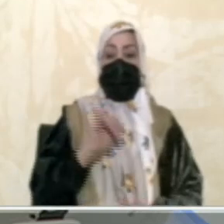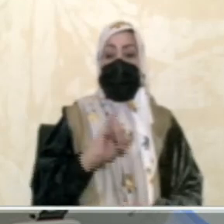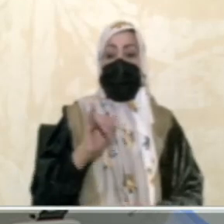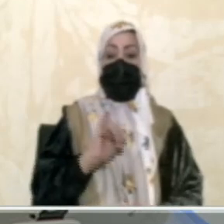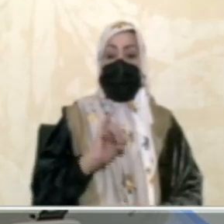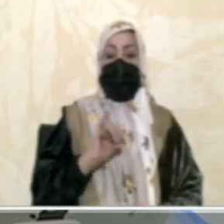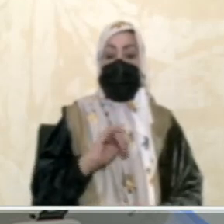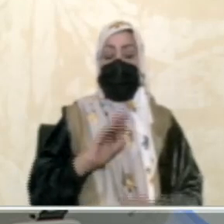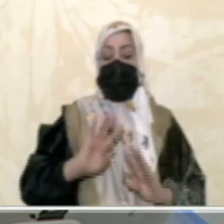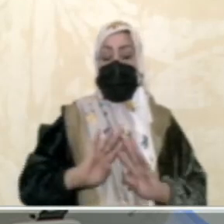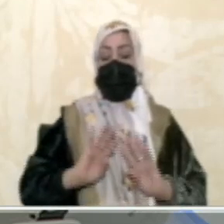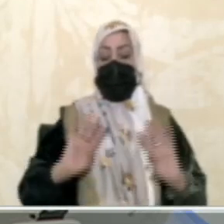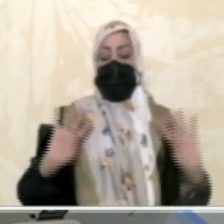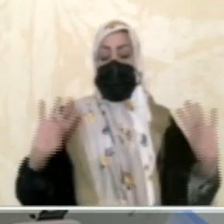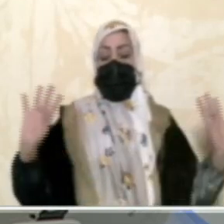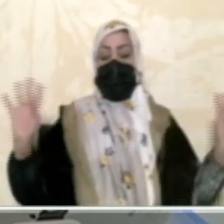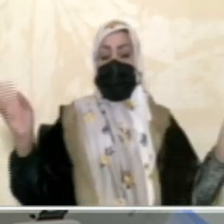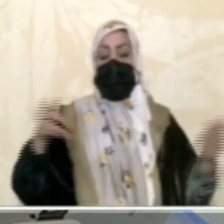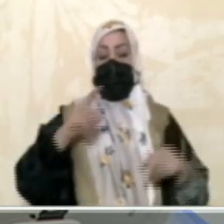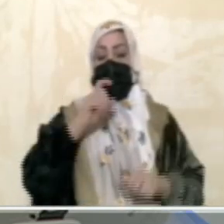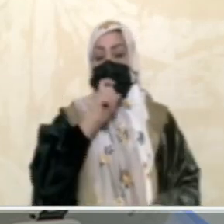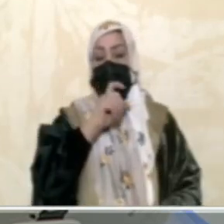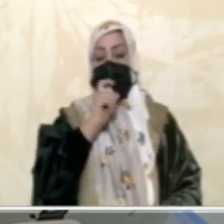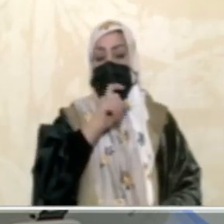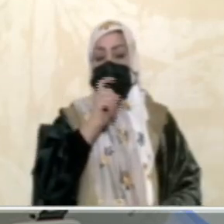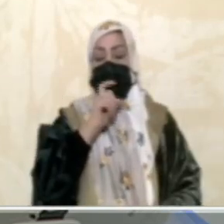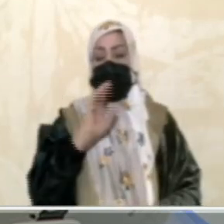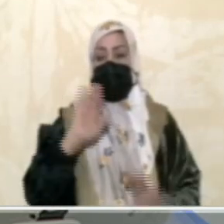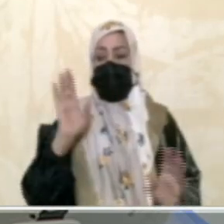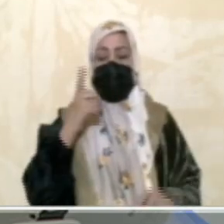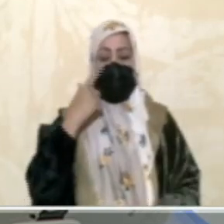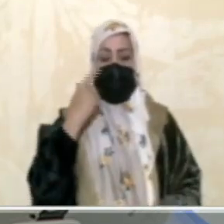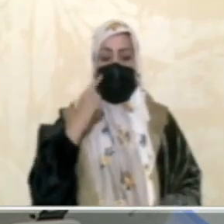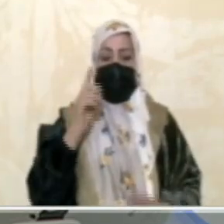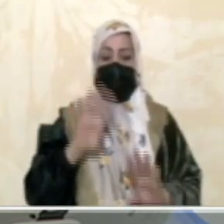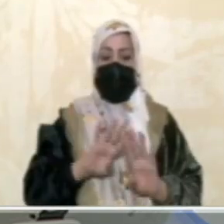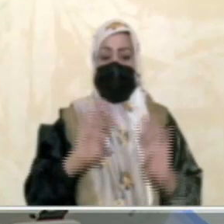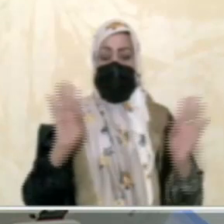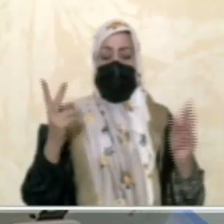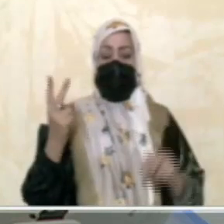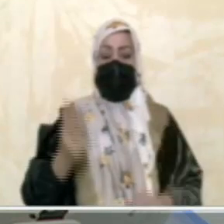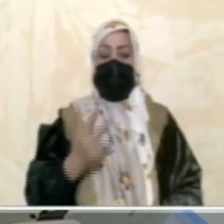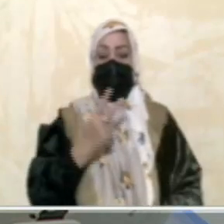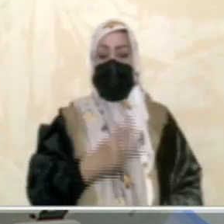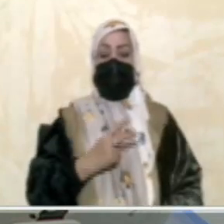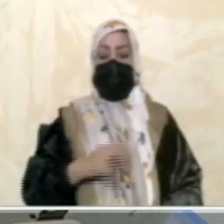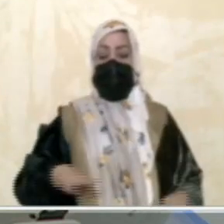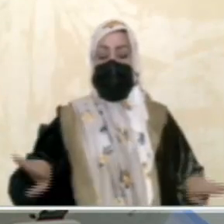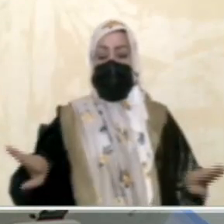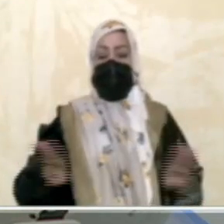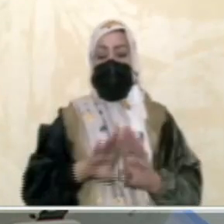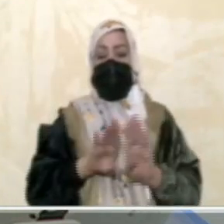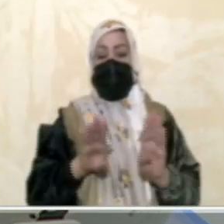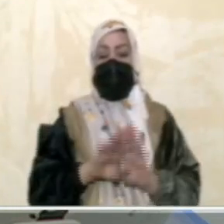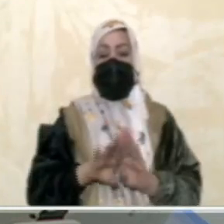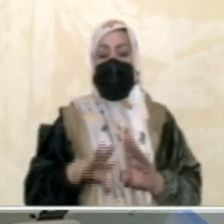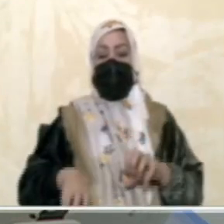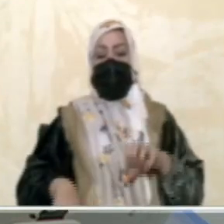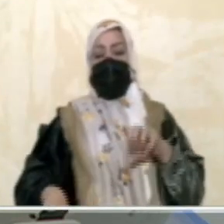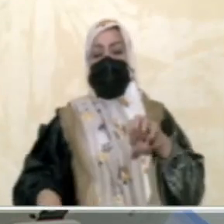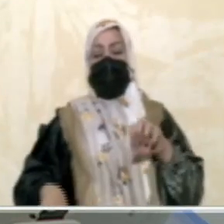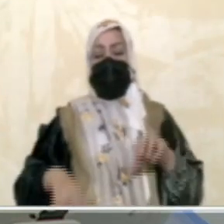النساء في التراويح يعني تصلي بجواري فهي تبالغ في التراث